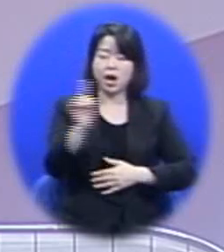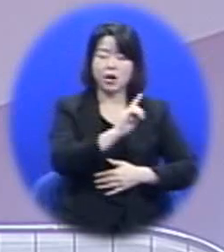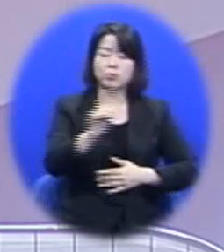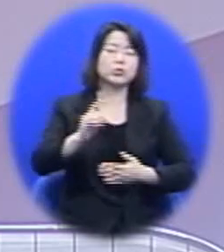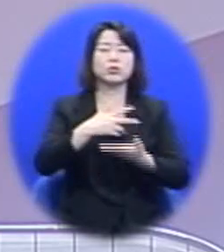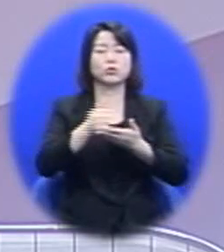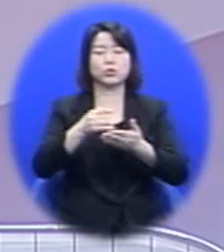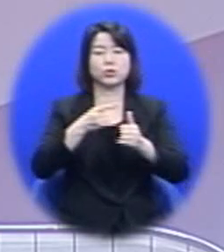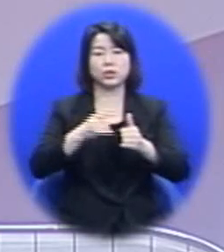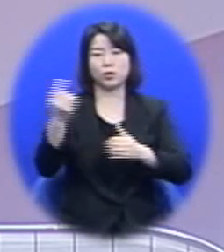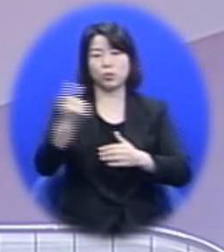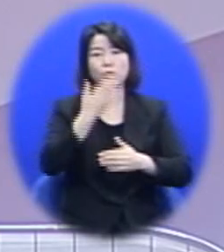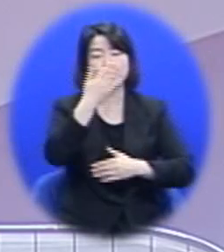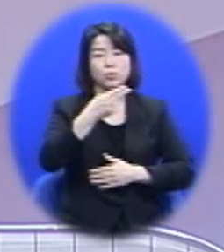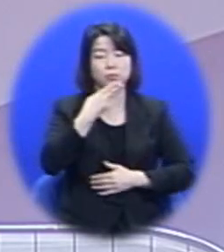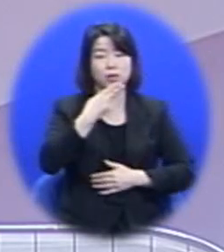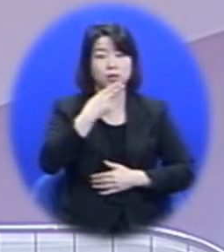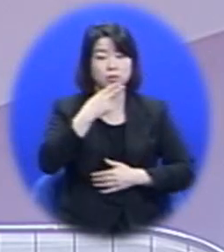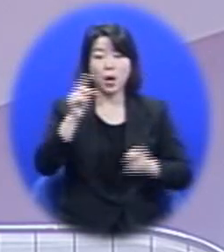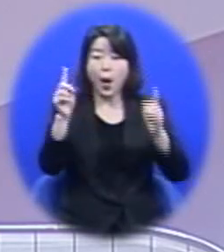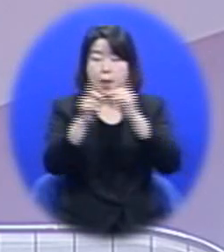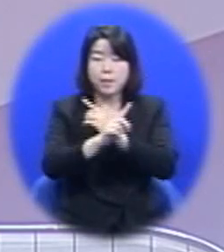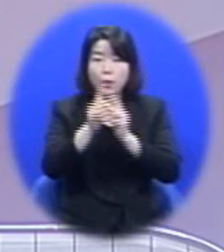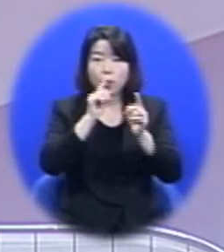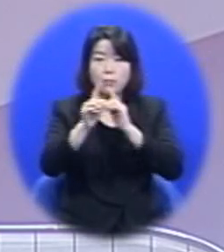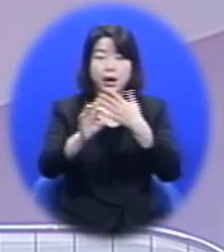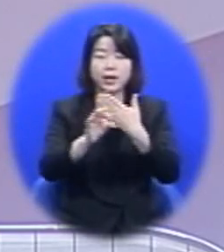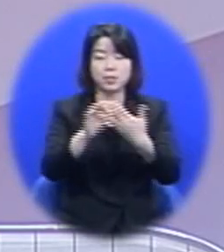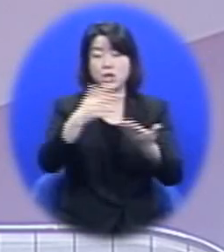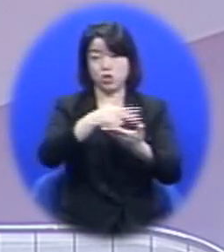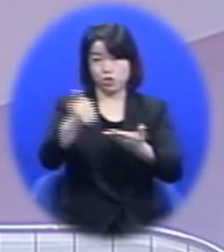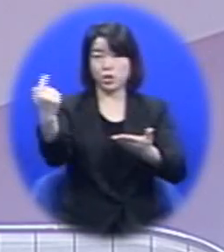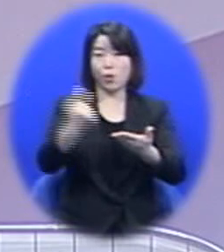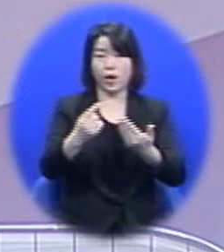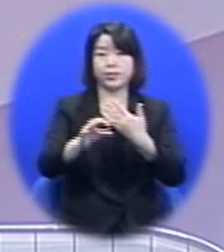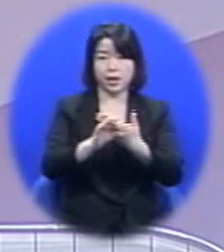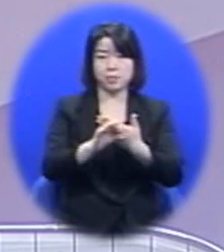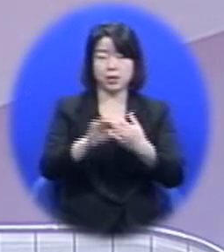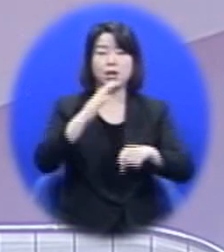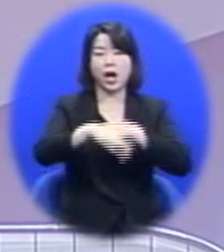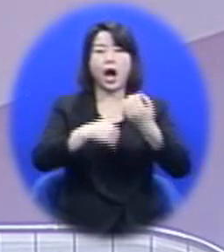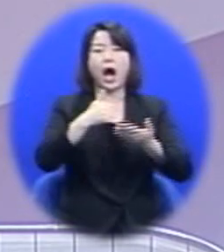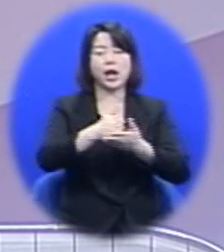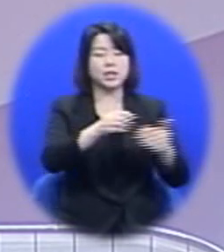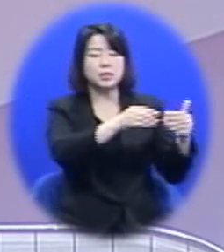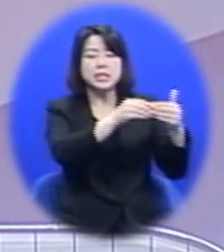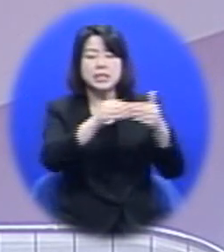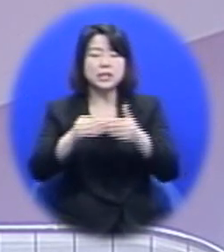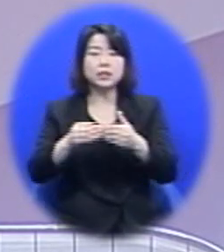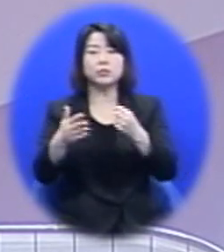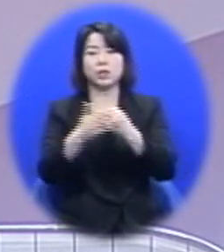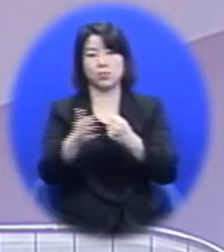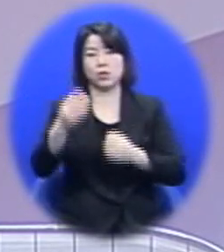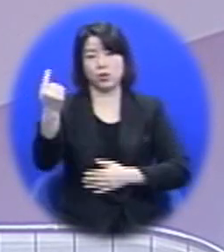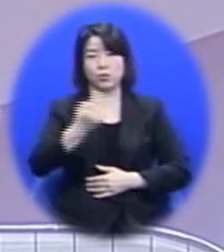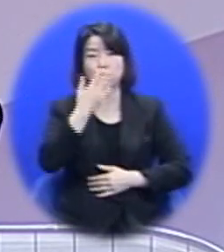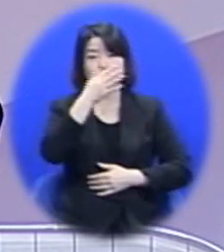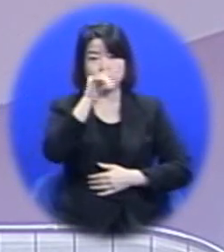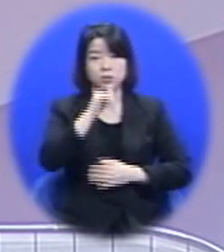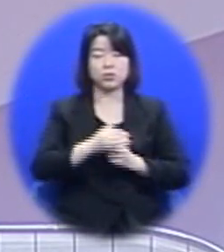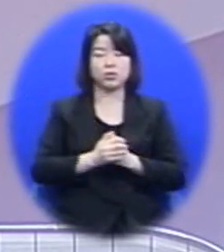없다. 그 말은 뒤집어 이야기하면 주님께 나왔다면 하나님이 이끄셔서 오신 거예요.